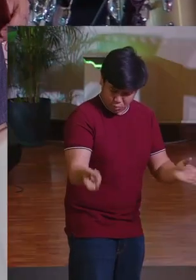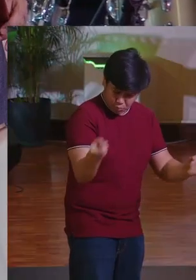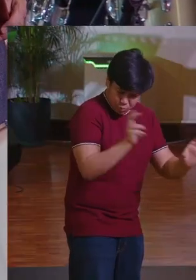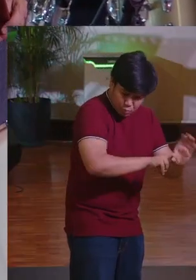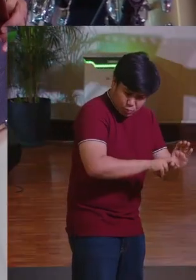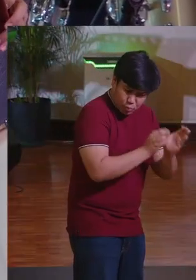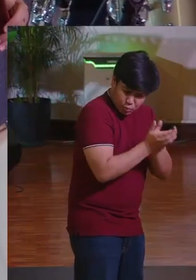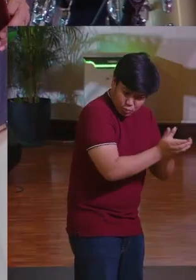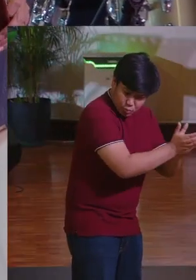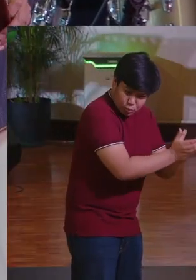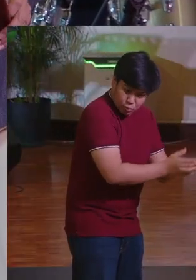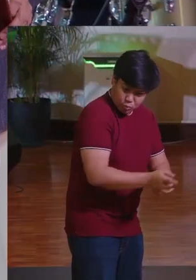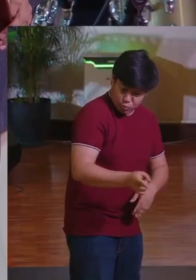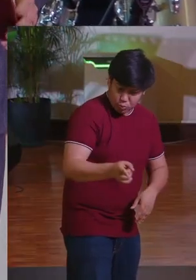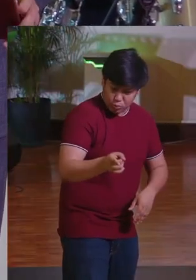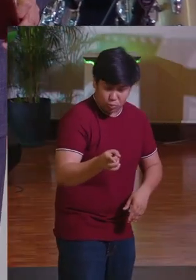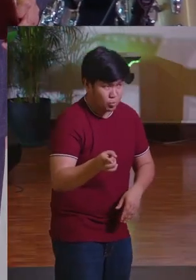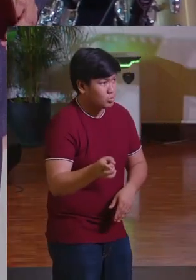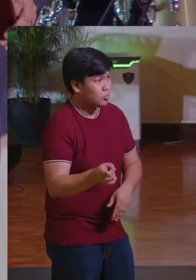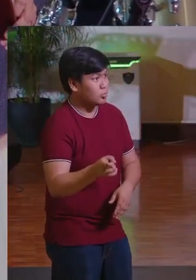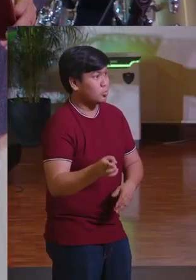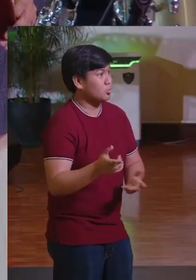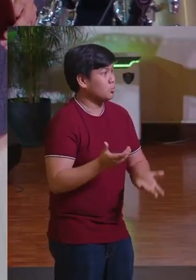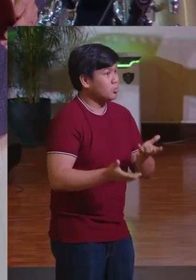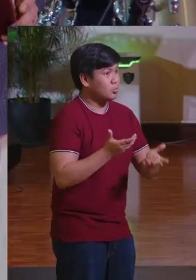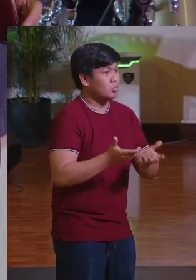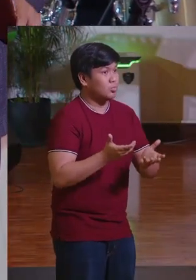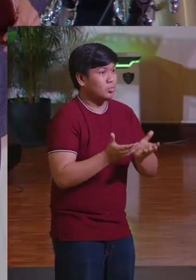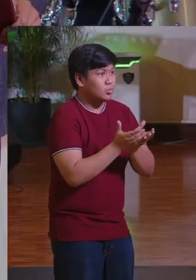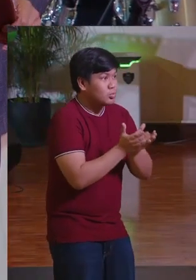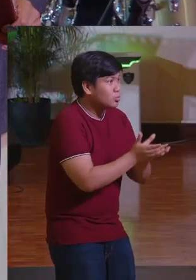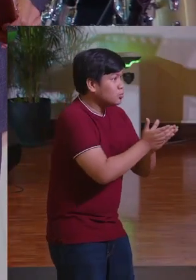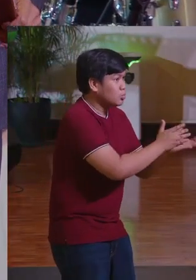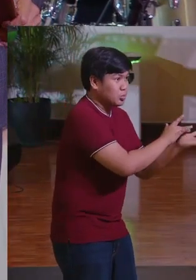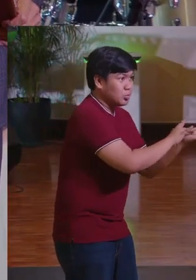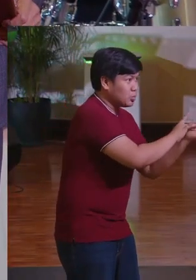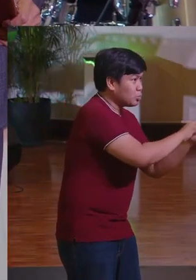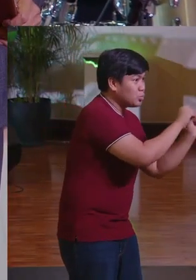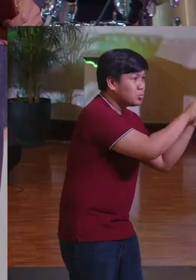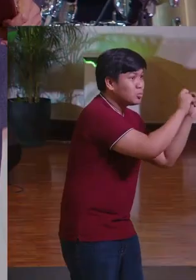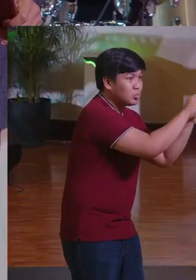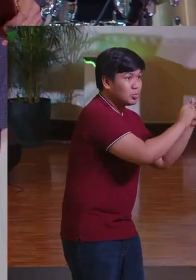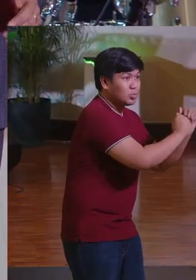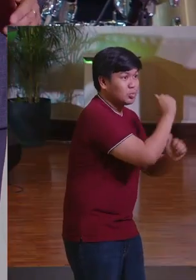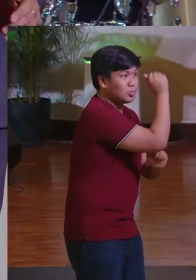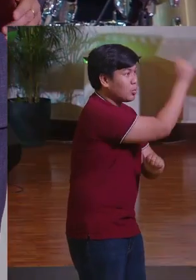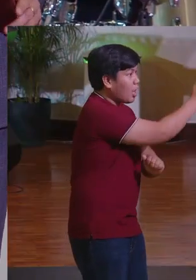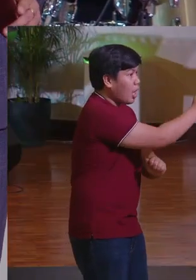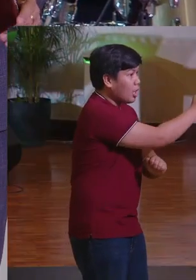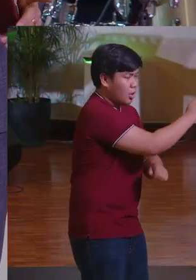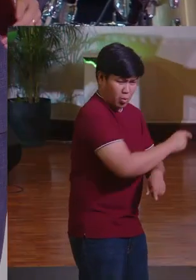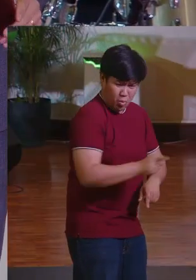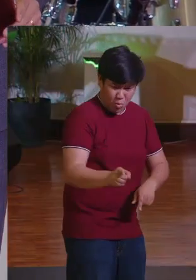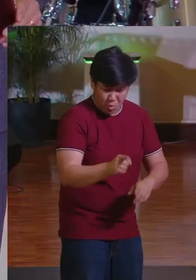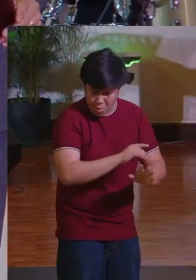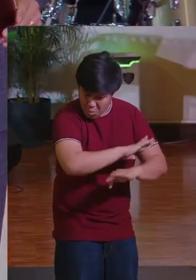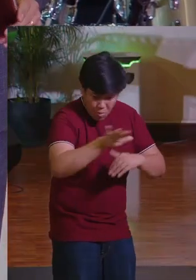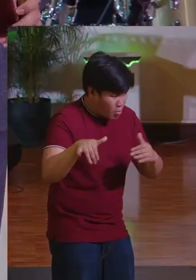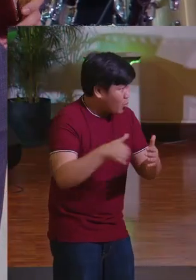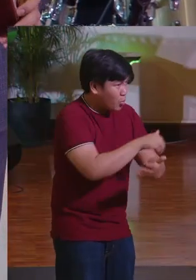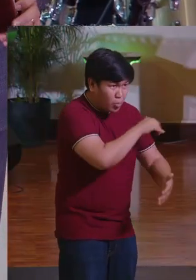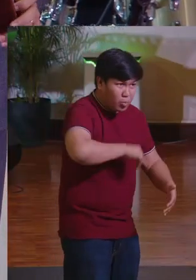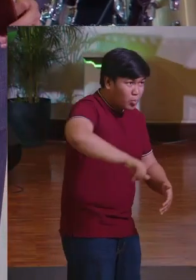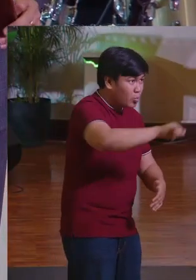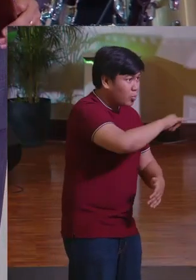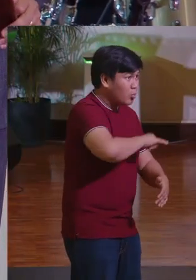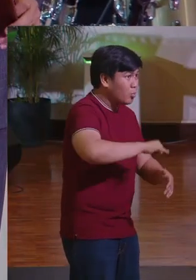ba'y ahente ng kabaong o ahente ng gamot? No? Kasi lahat kami dinamay mo No? So ano